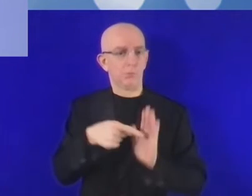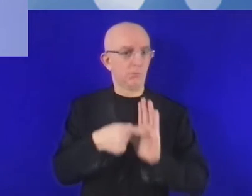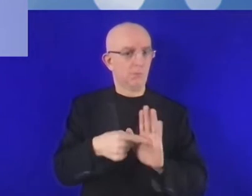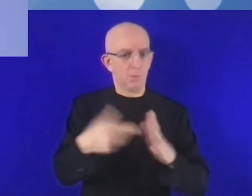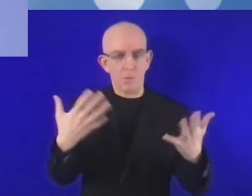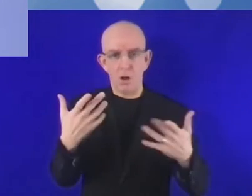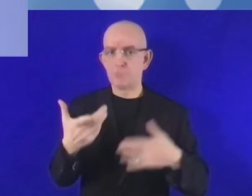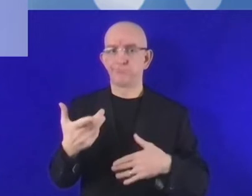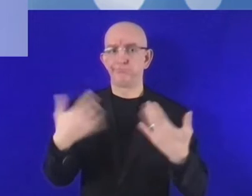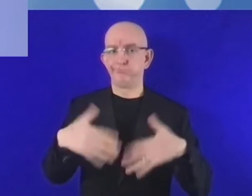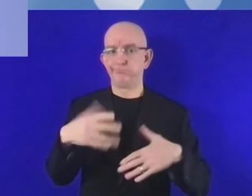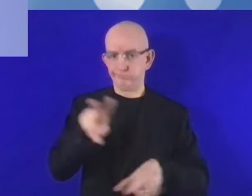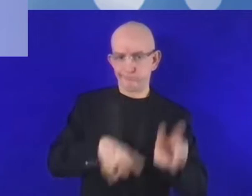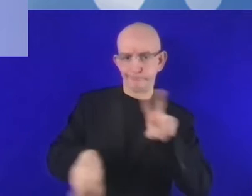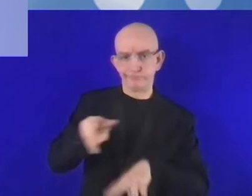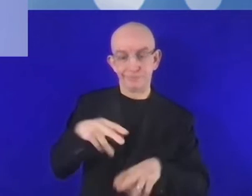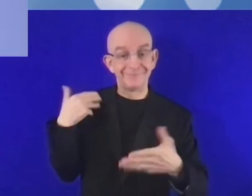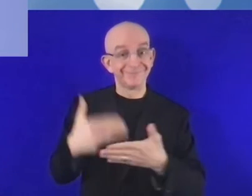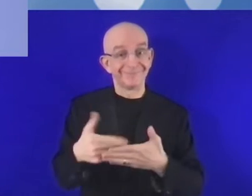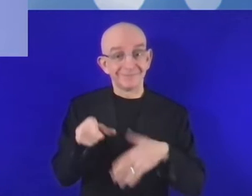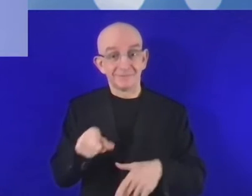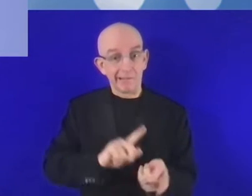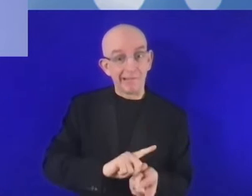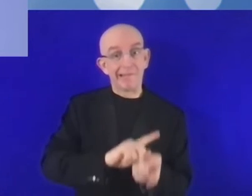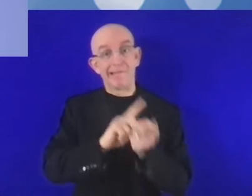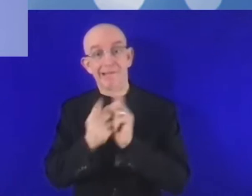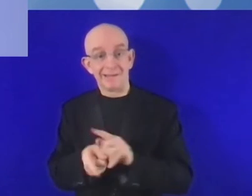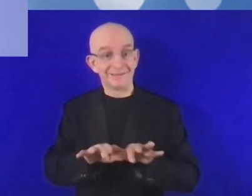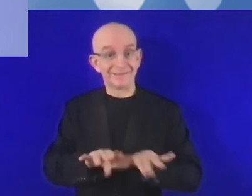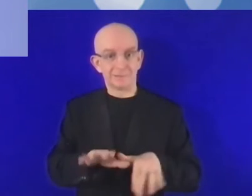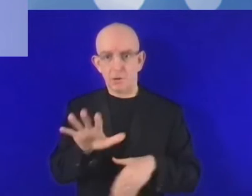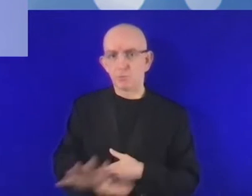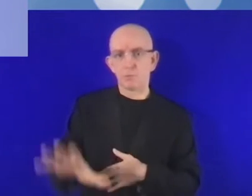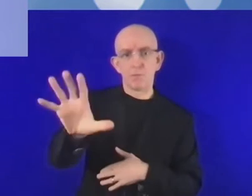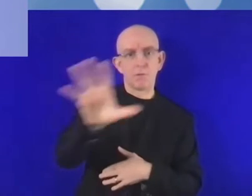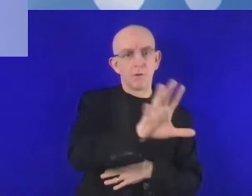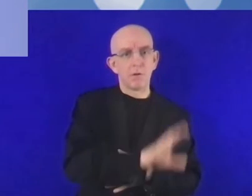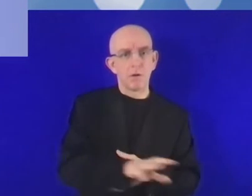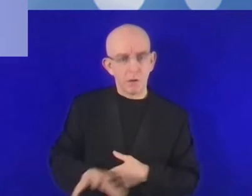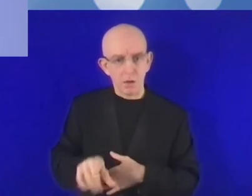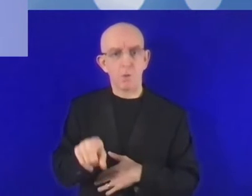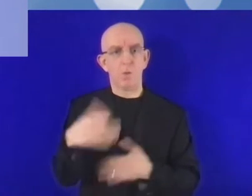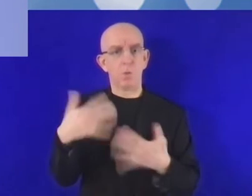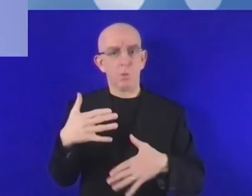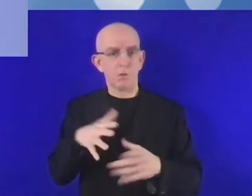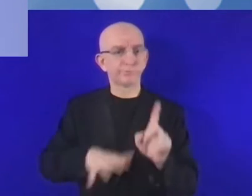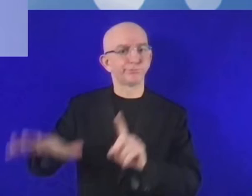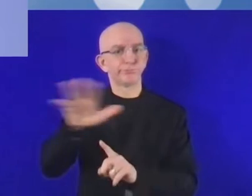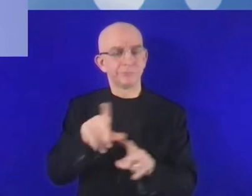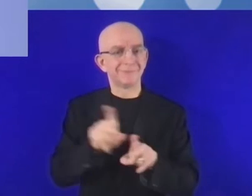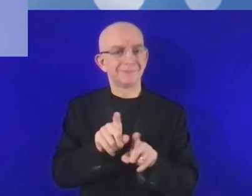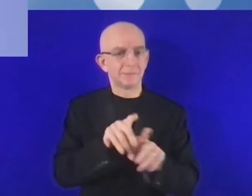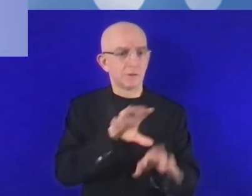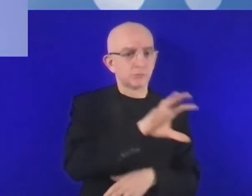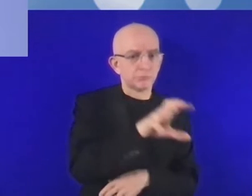также необходимость оценки уровня цифровизации в разных